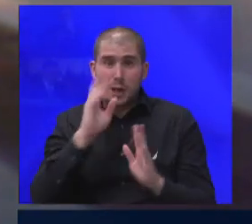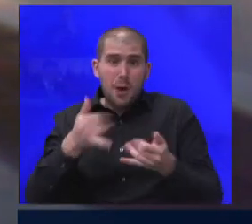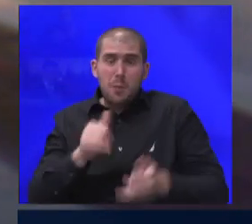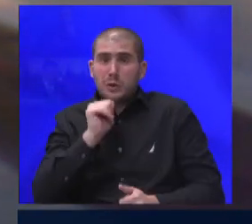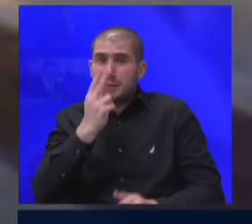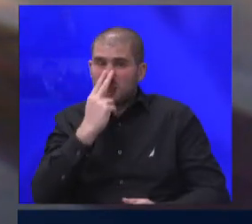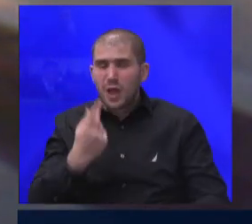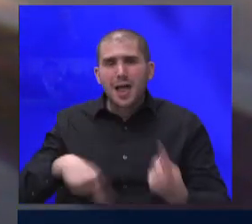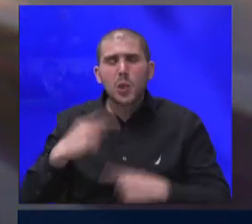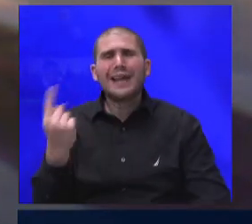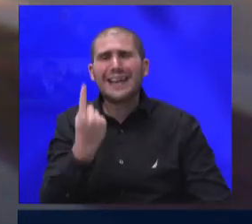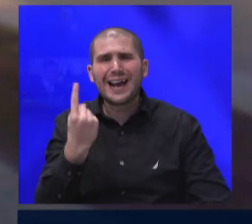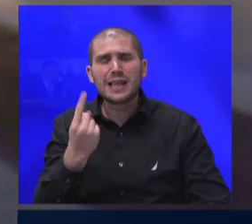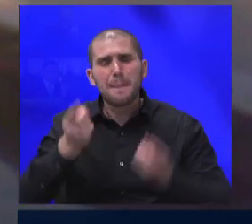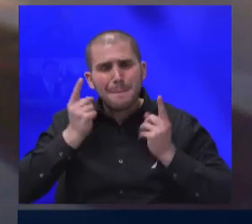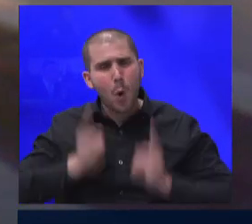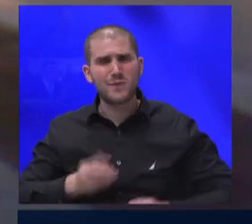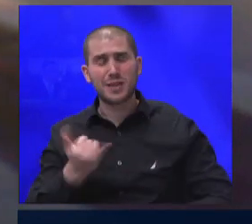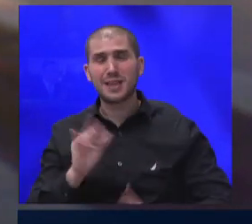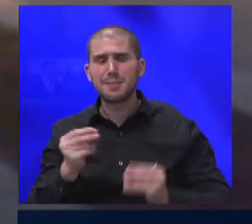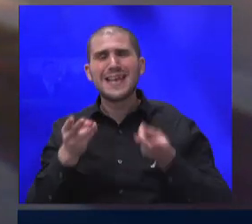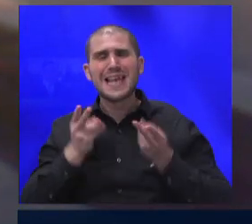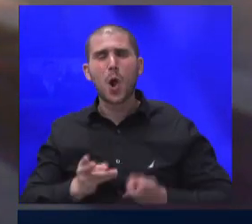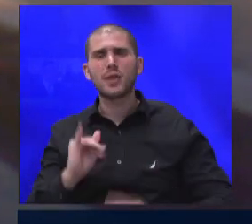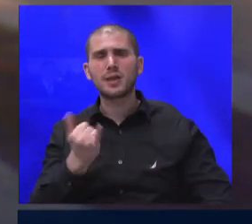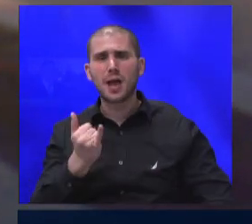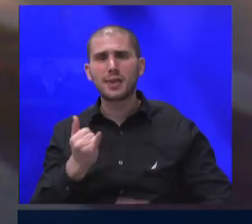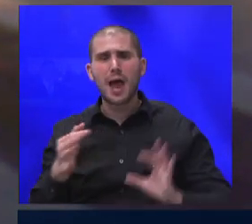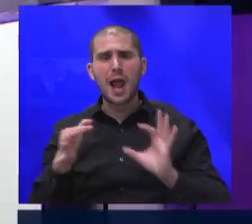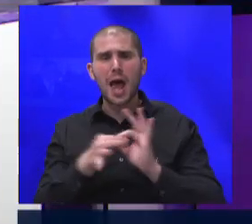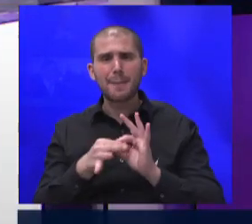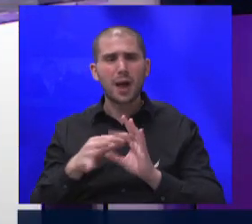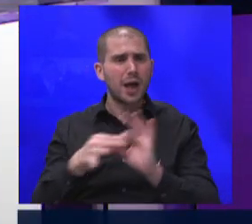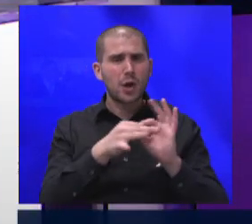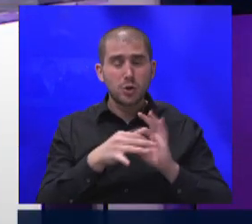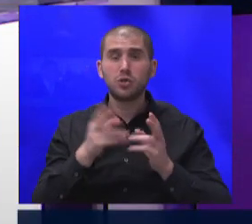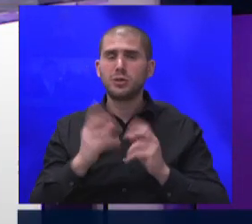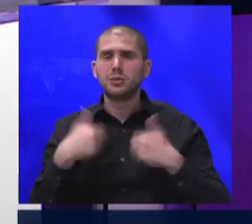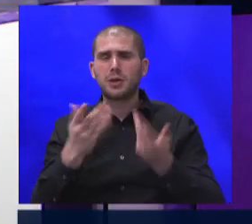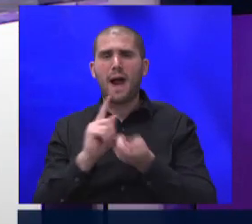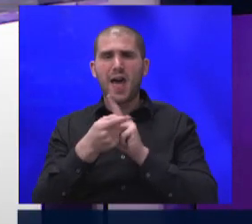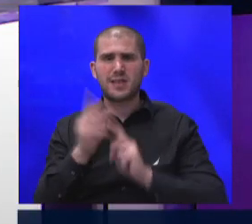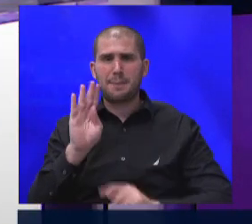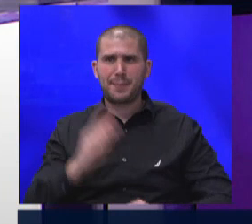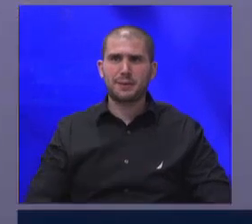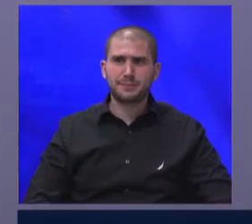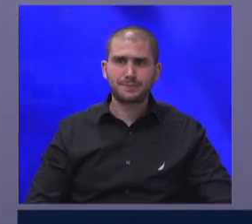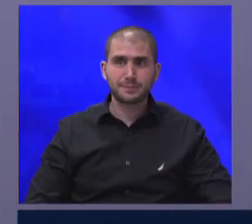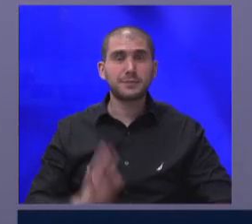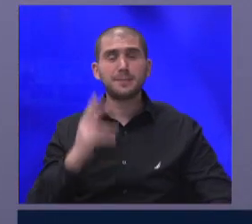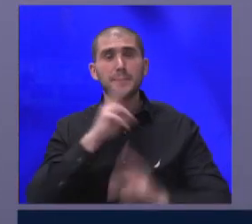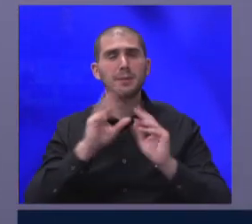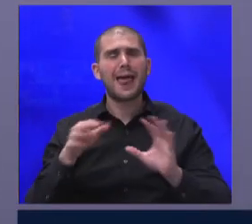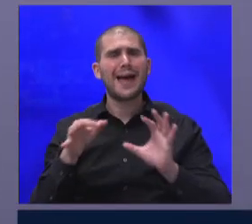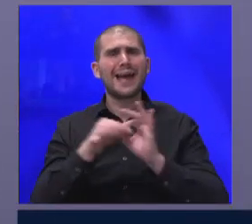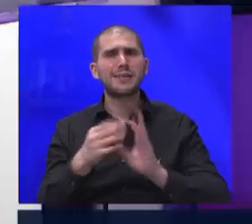עם המחויבות הזאת ועם היכולת לחבר את אותם חיבורים שיביאו להחלפתו של נתניהו. אז אם אנחנו מדברים על חיבורים, אומר יושב